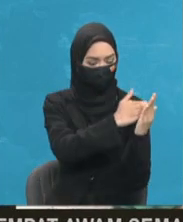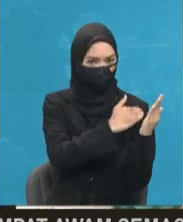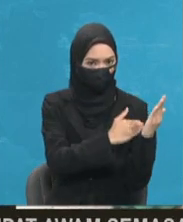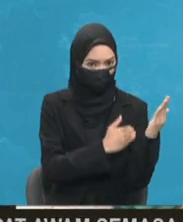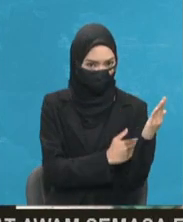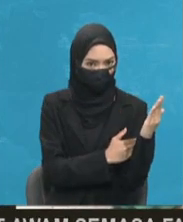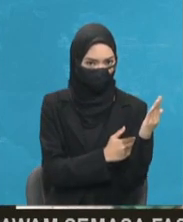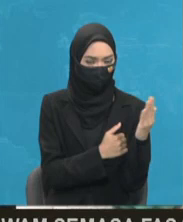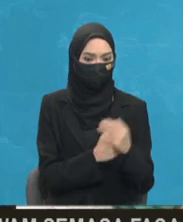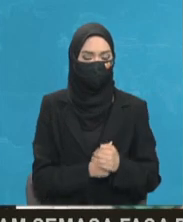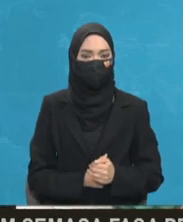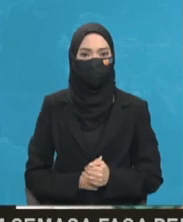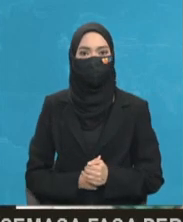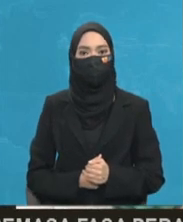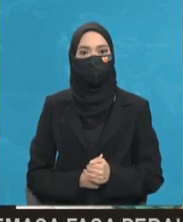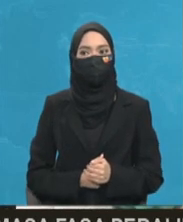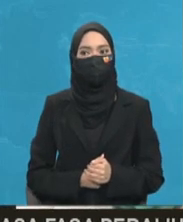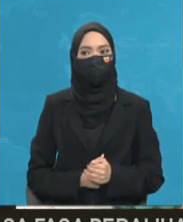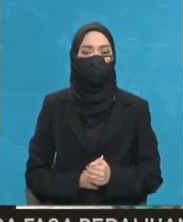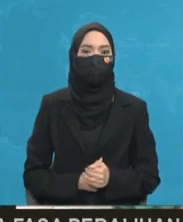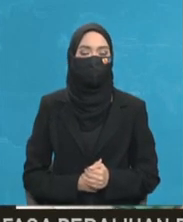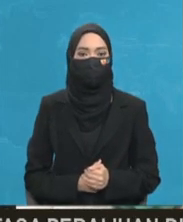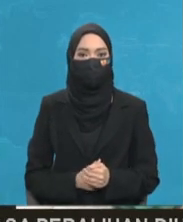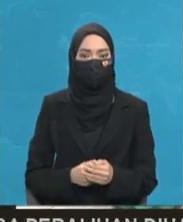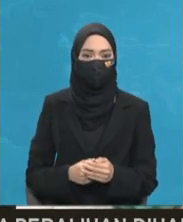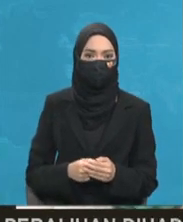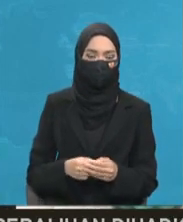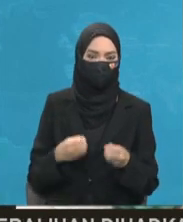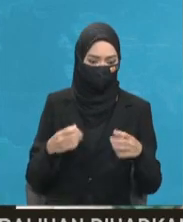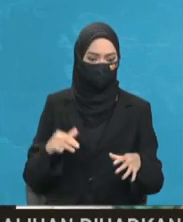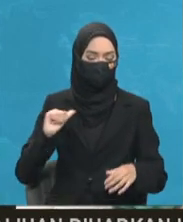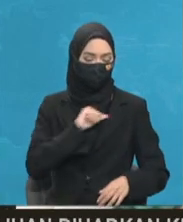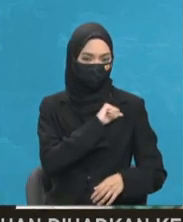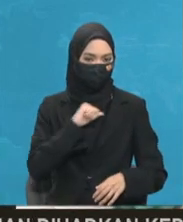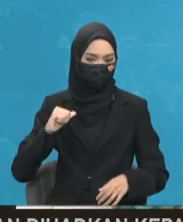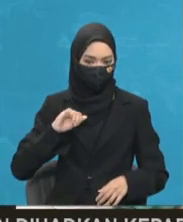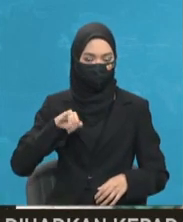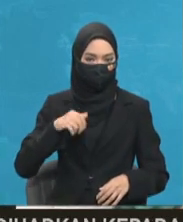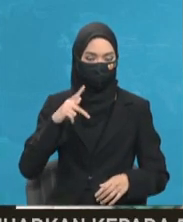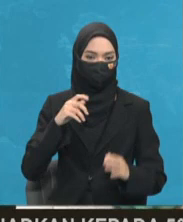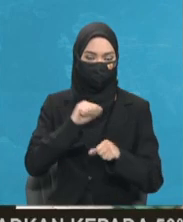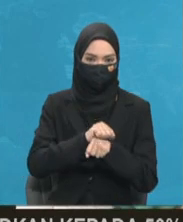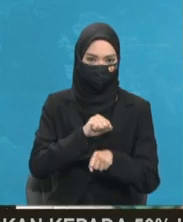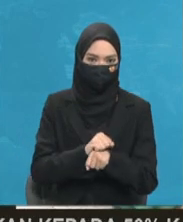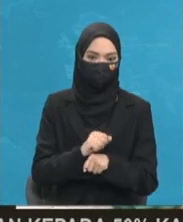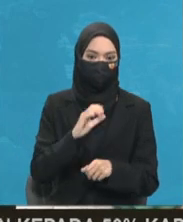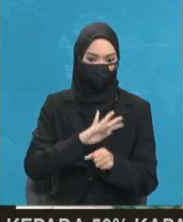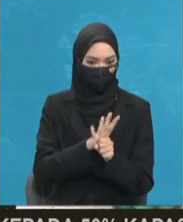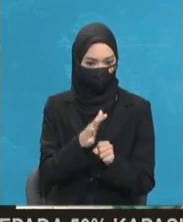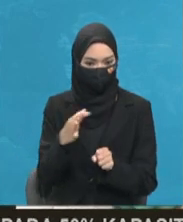yang telah dipresto Jui oleh jawatankuasa Pandu kau Britney Jean oleh itu